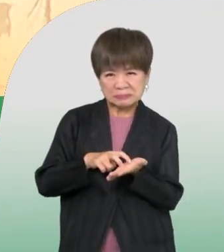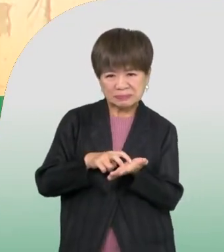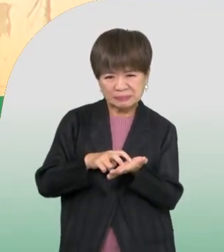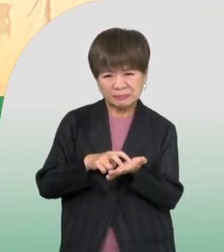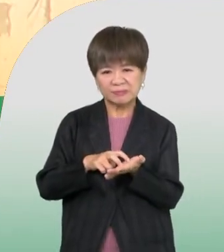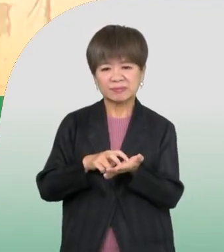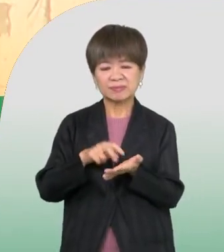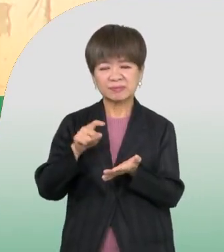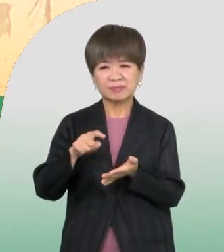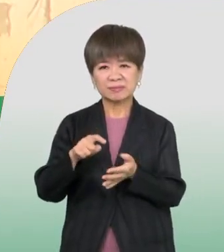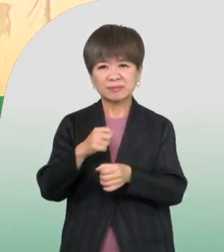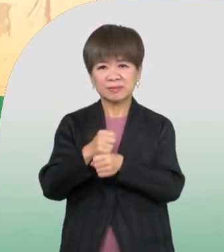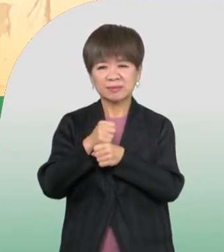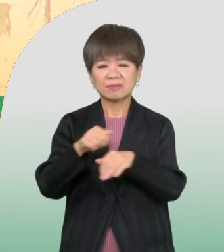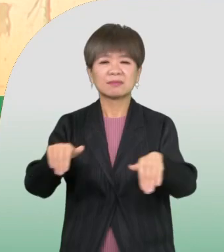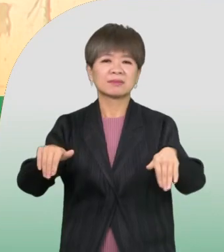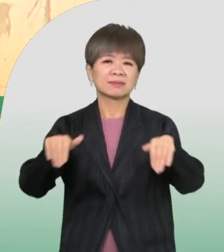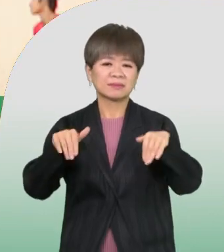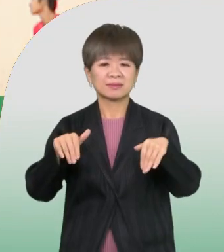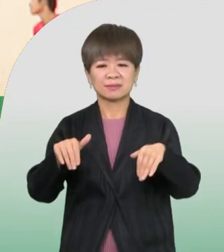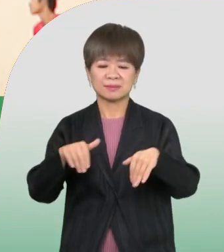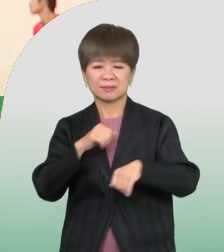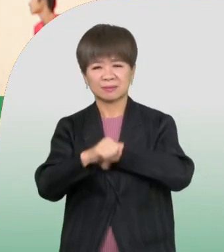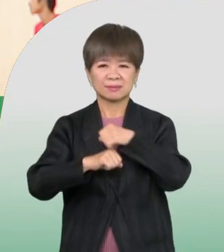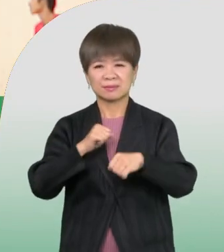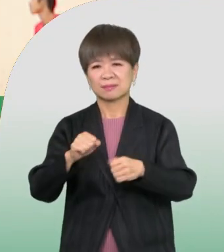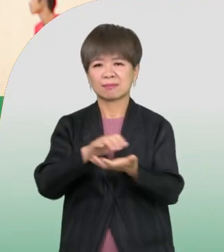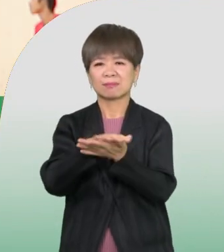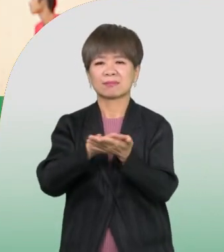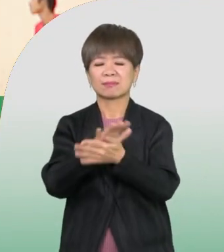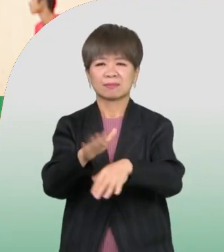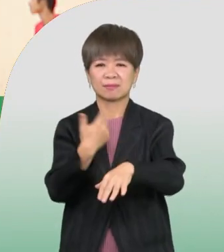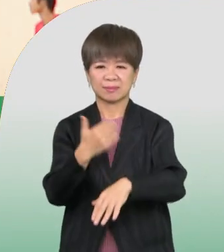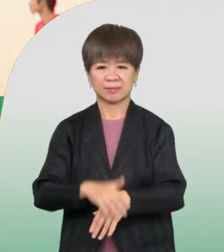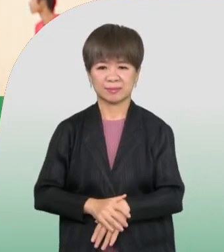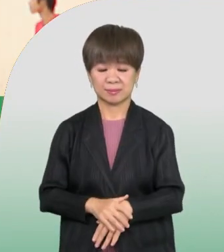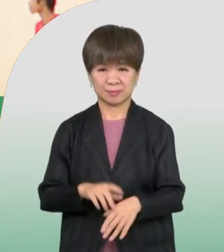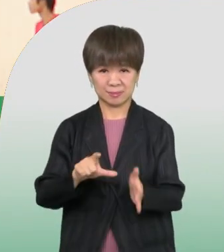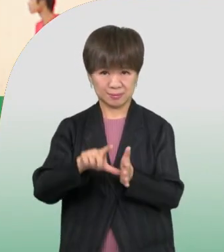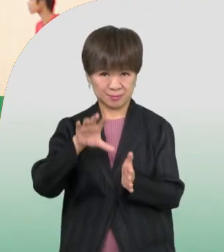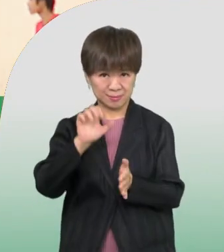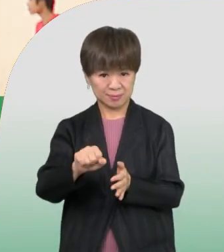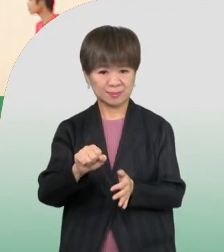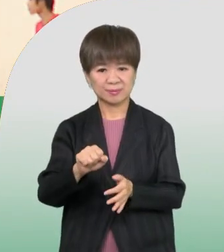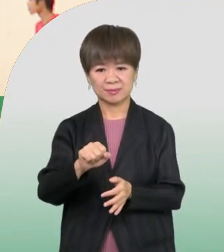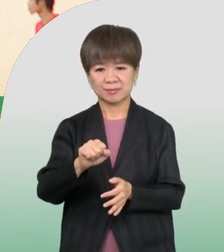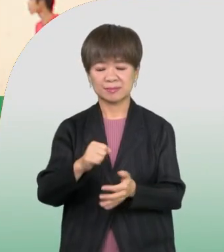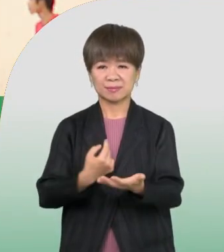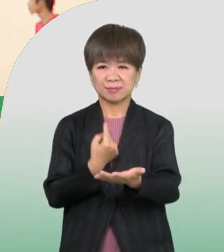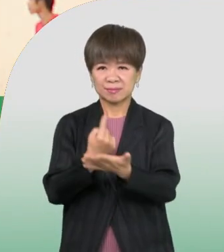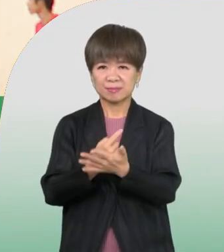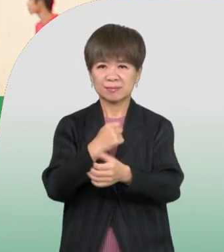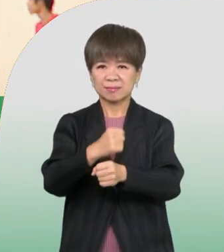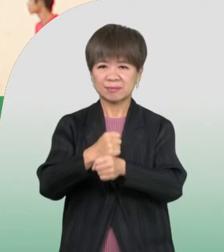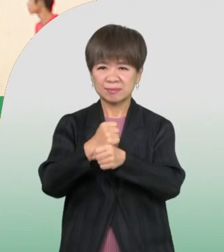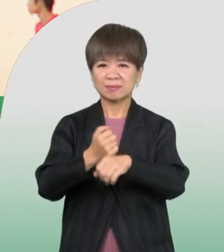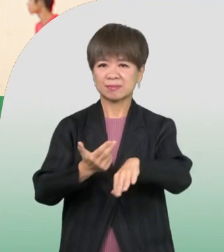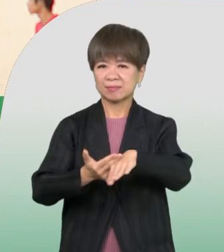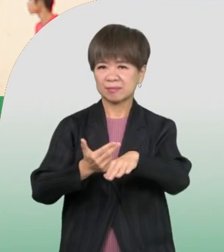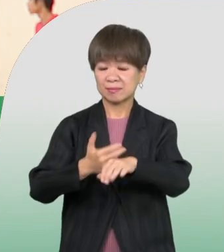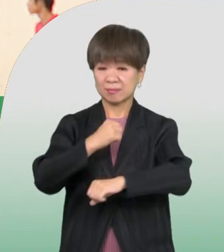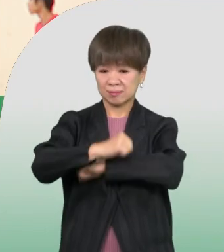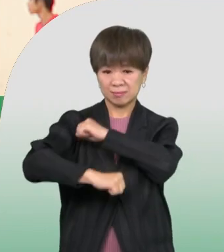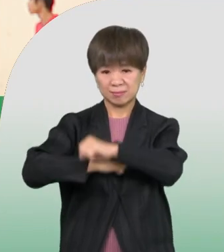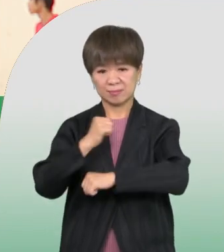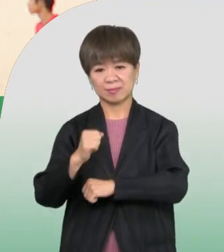面这边的马都很乖，所以他们都不会乱动。 我们想说利用这样的机会来参与这样子一个马术活动，让小孩